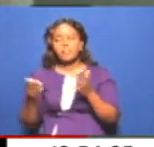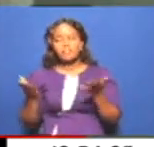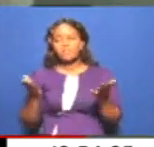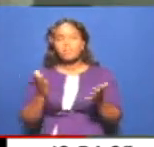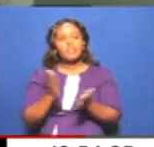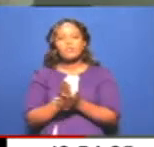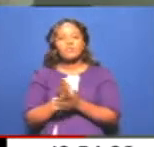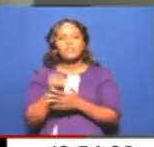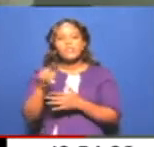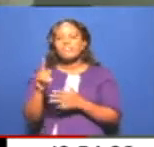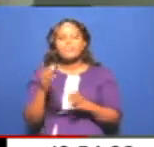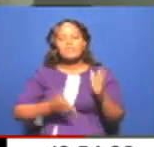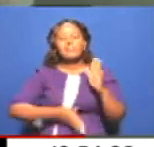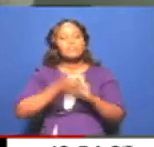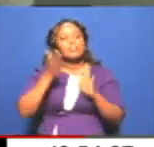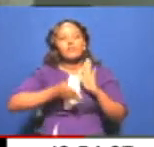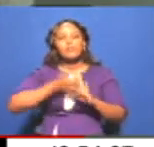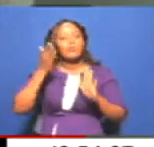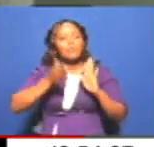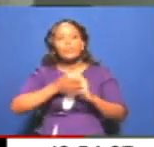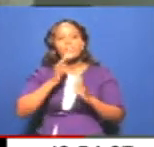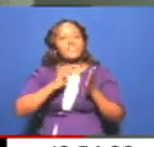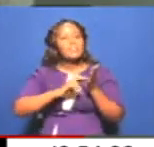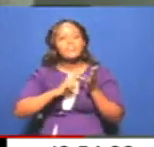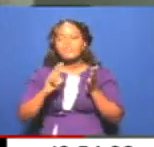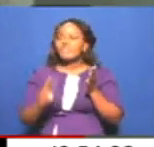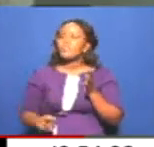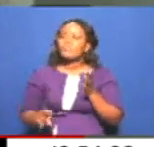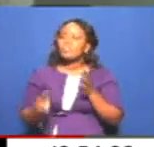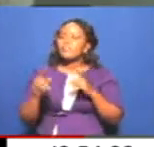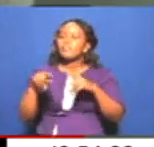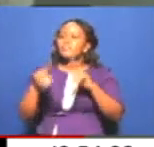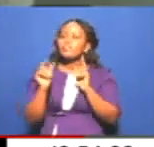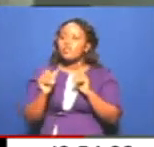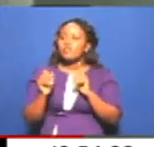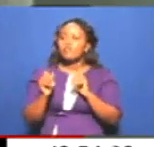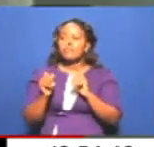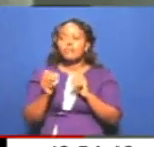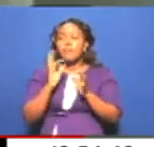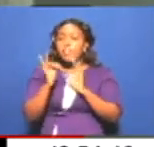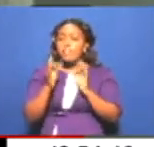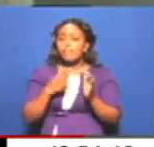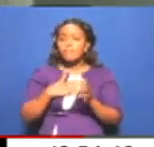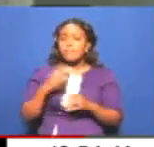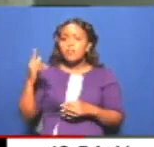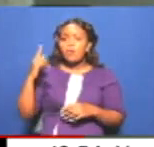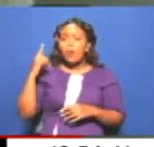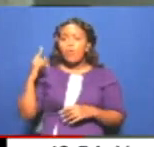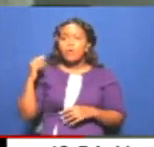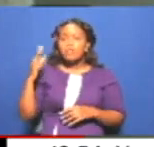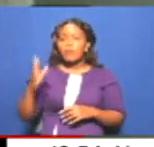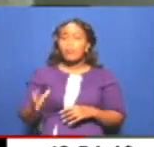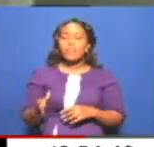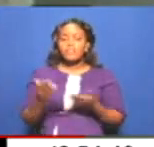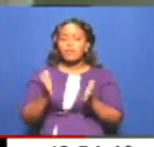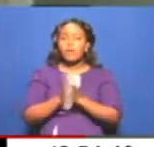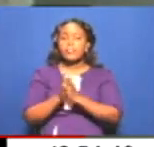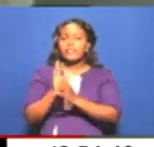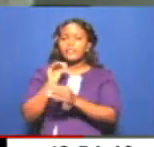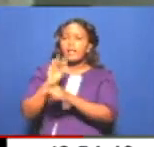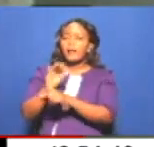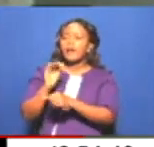a very quick resignation. Angengoja kwanza, uh-huh, kama mimi ni mimi kama ni wakili pengine nikimpatia ushauri wangu,